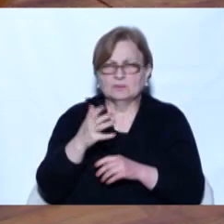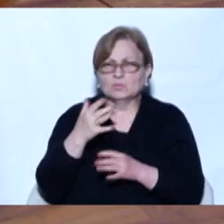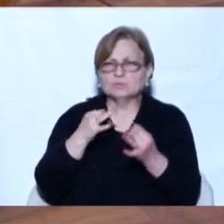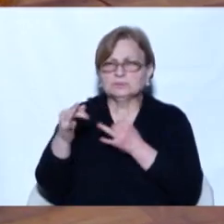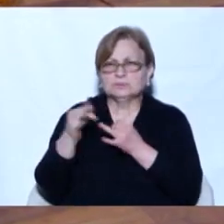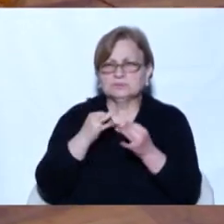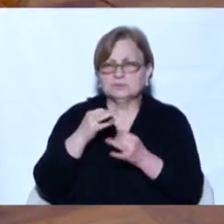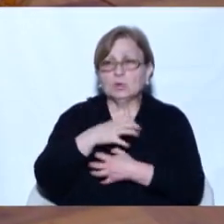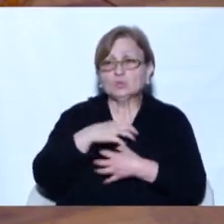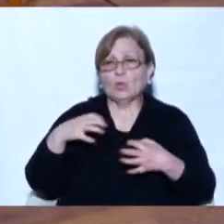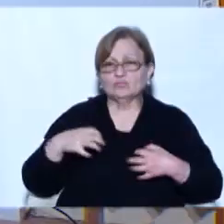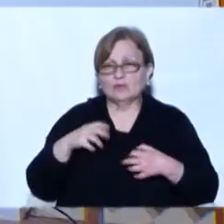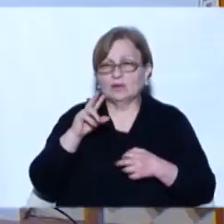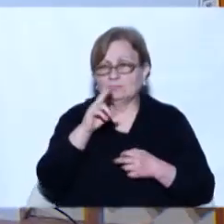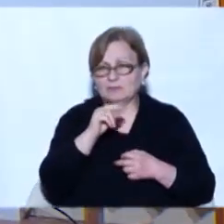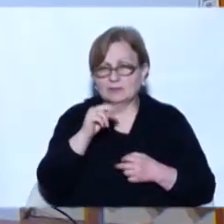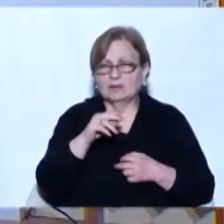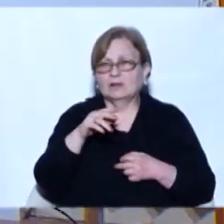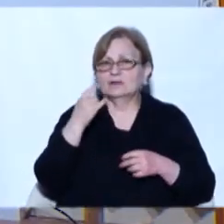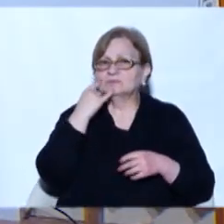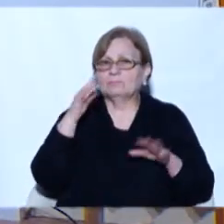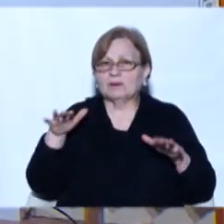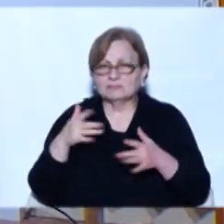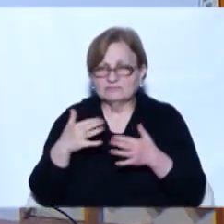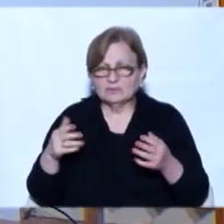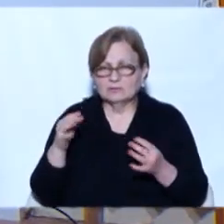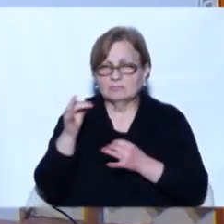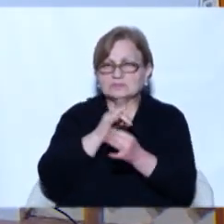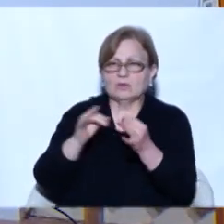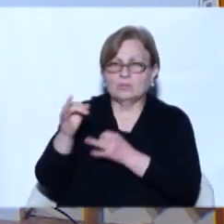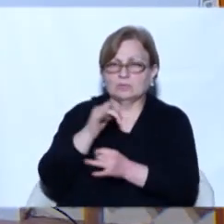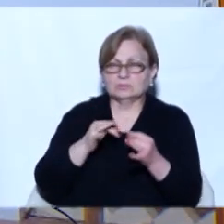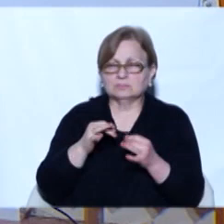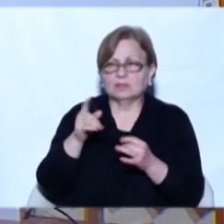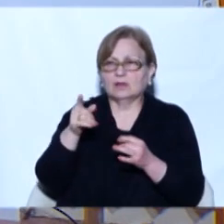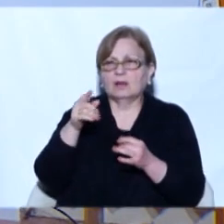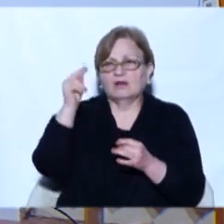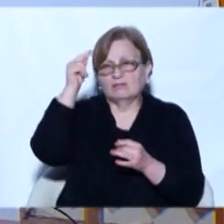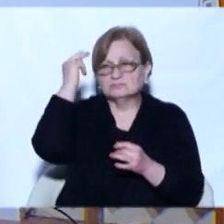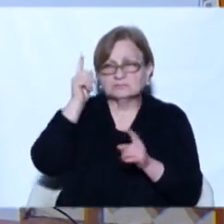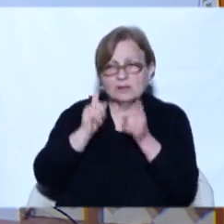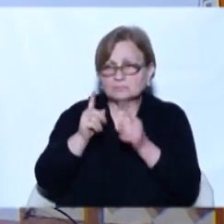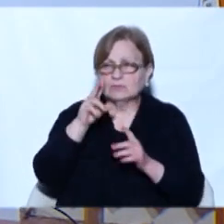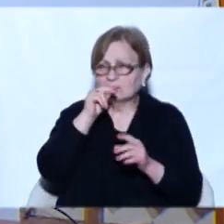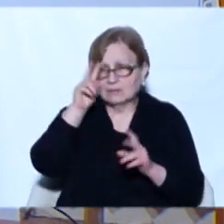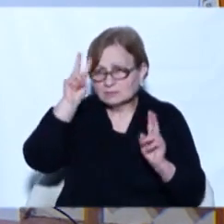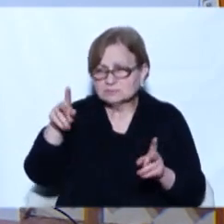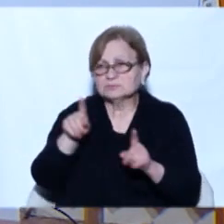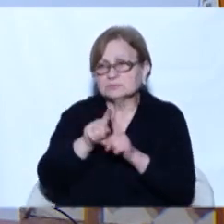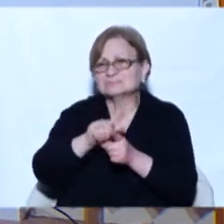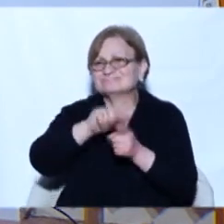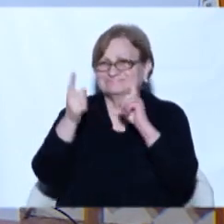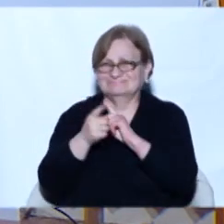საუბრობენ ცხოველები, ფრინველები, ქვები და რაში გვეხმარება გაპიროვნება. გაპიროვნება გვეხმარება,